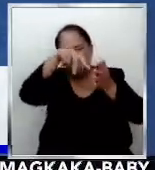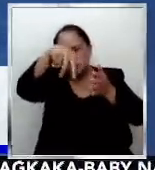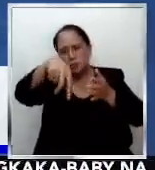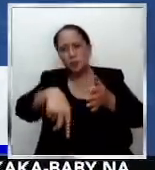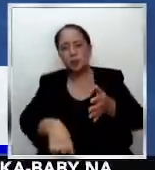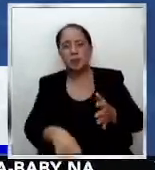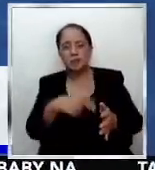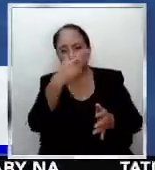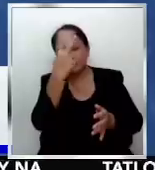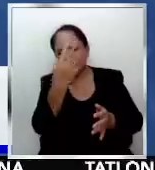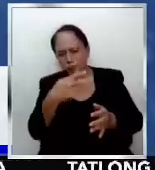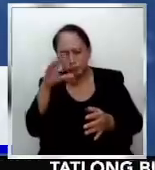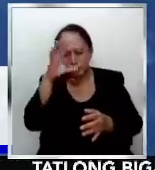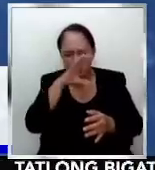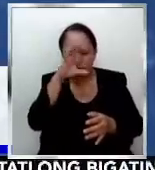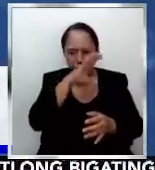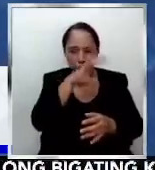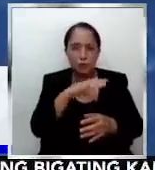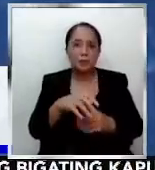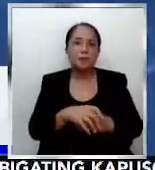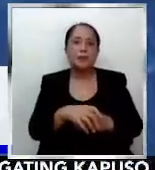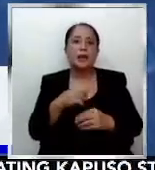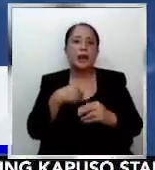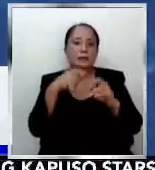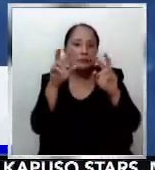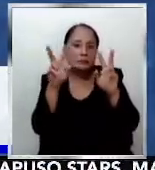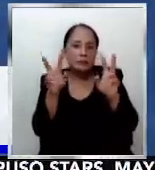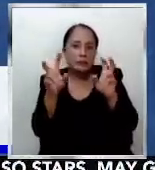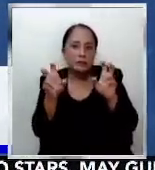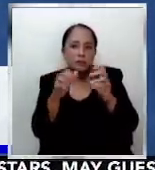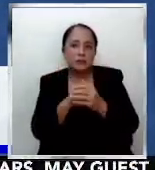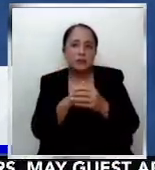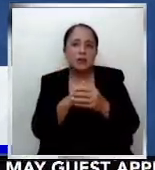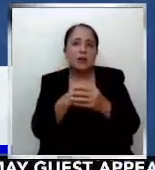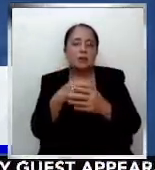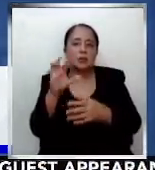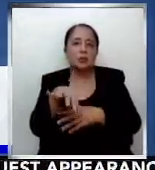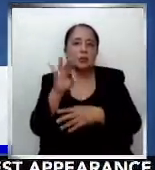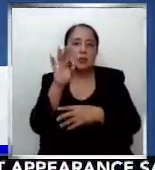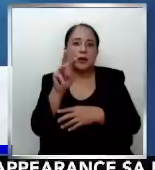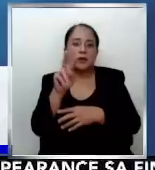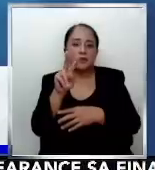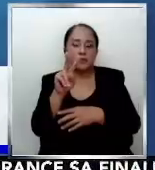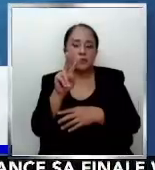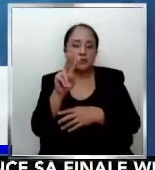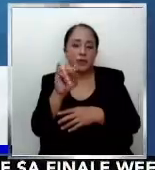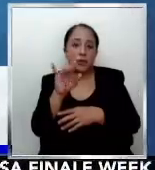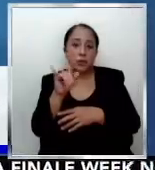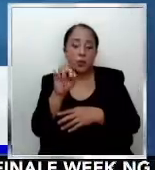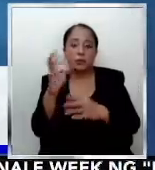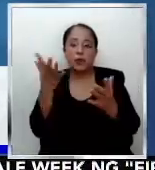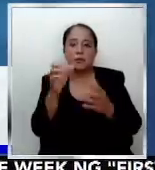explorers. Ito ang USS Destroyer Samuel B. Roberts na natagpuan ng explorer na si Victor Vescovo sa karagatan ng Samar. Ang